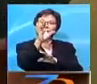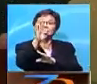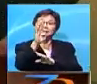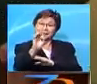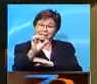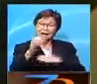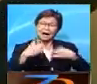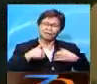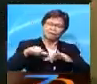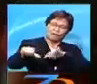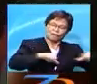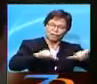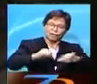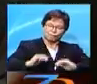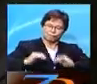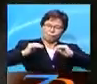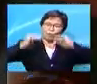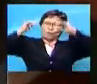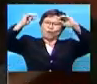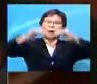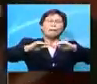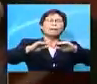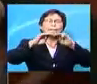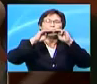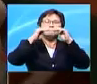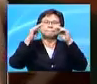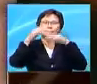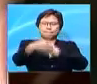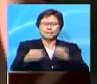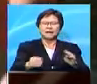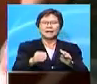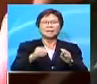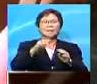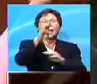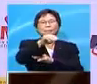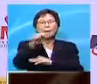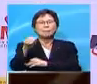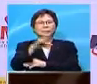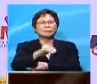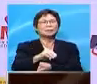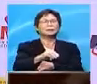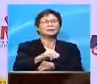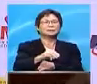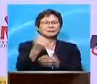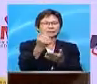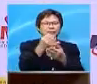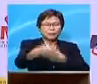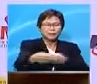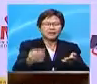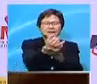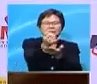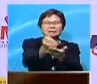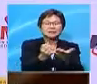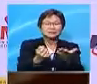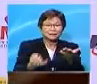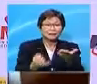mengadakan aktiviti naik taraf bilik multimedia dan seni kreatif di sekolah ini kami di